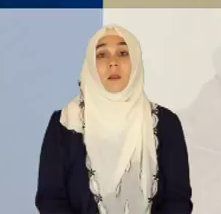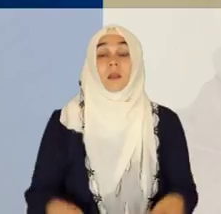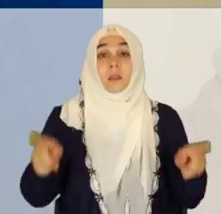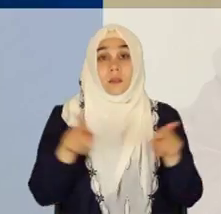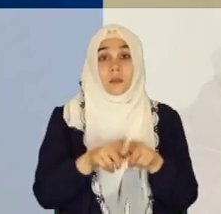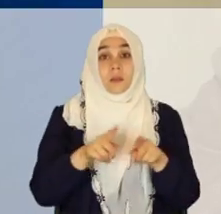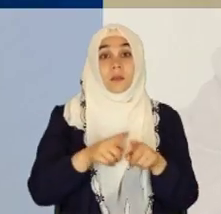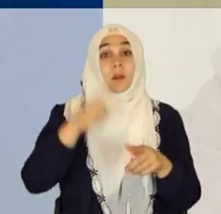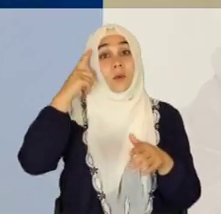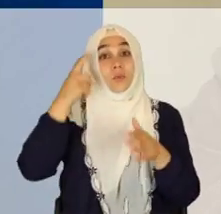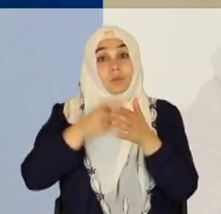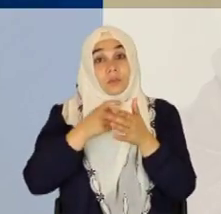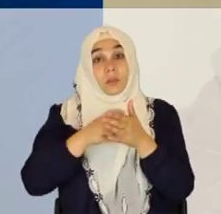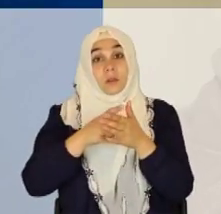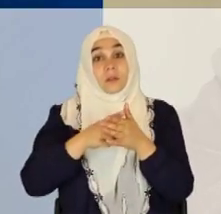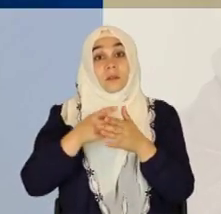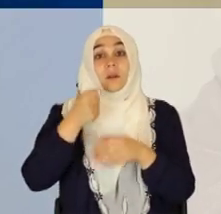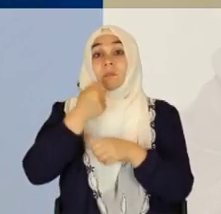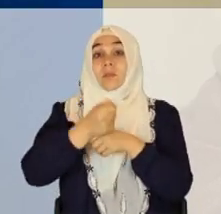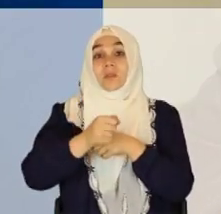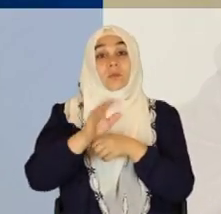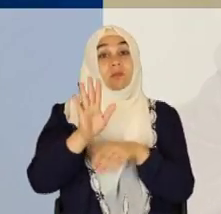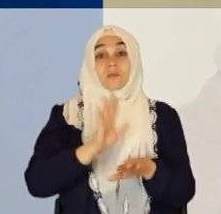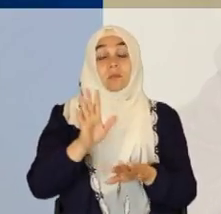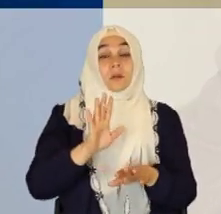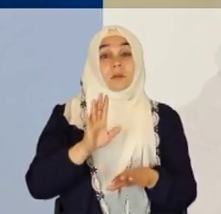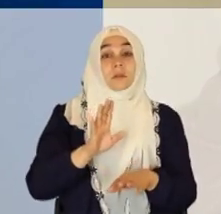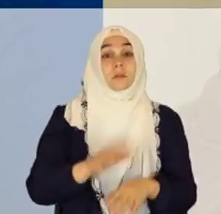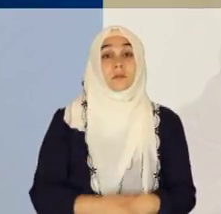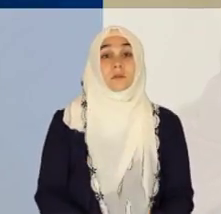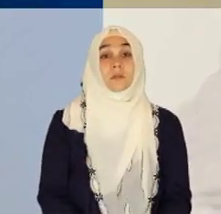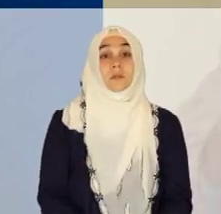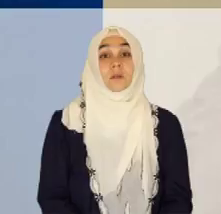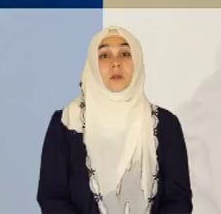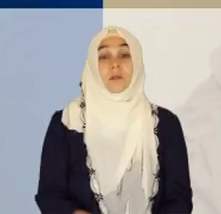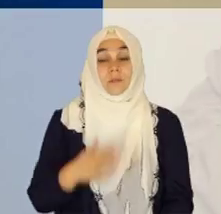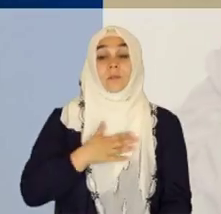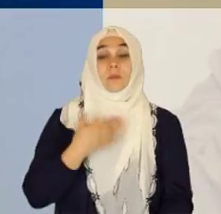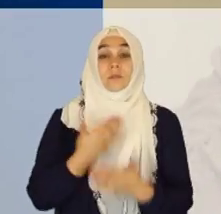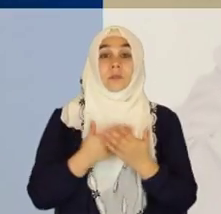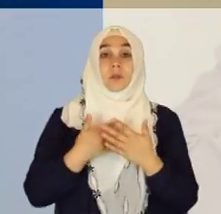Undan keyin ilm majburlovchi kuch emas. Men o'qituvchiman.